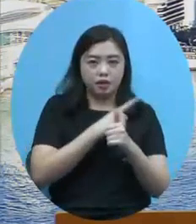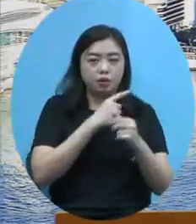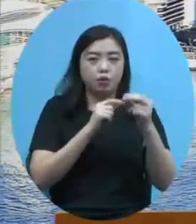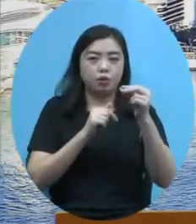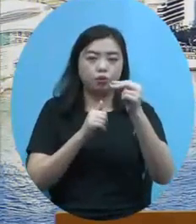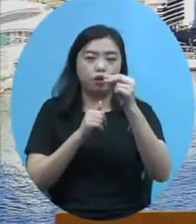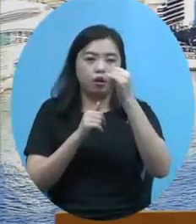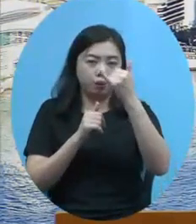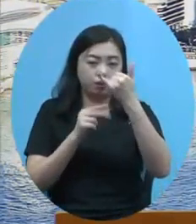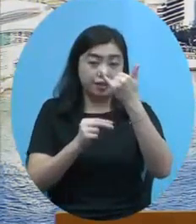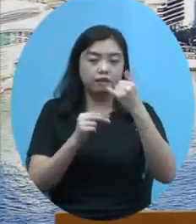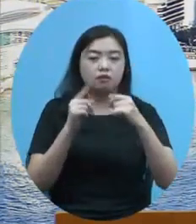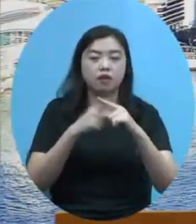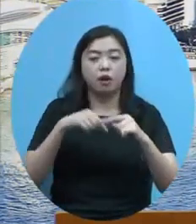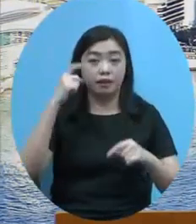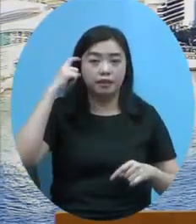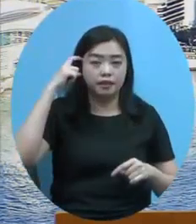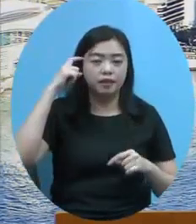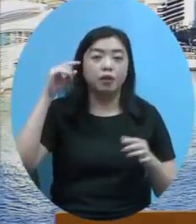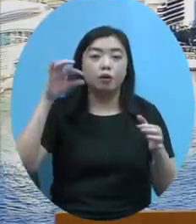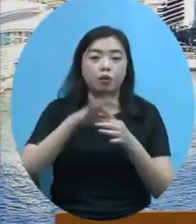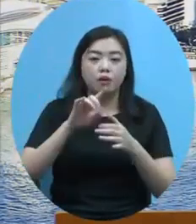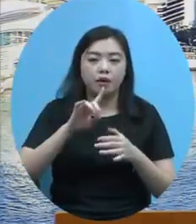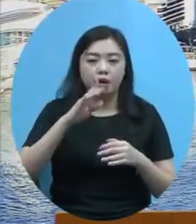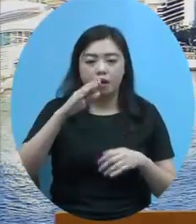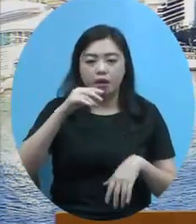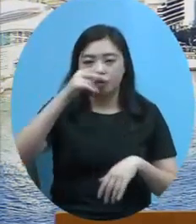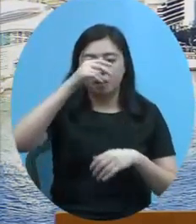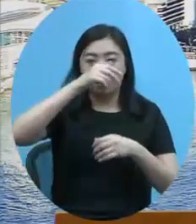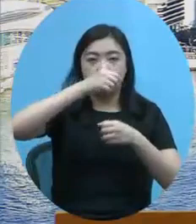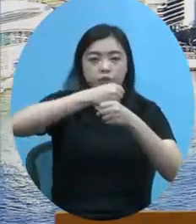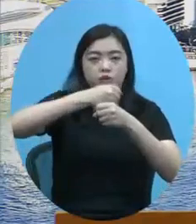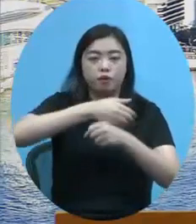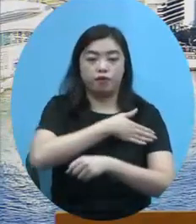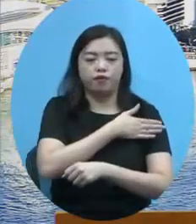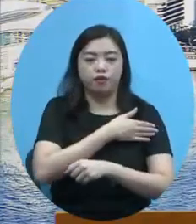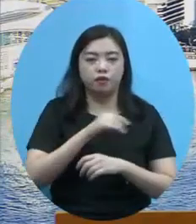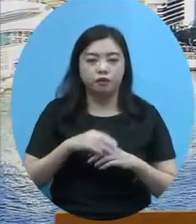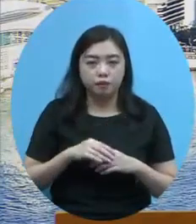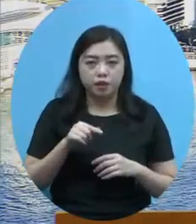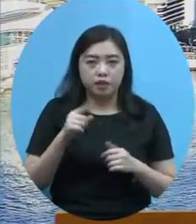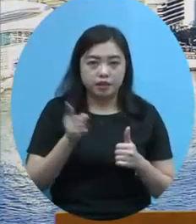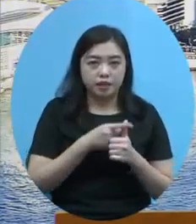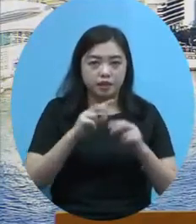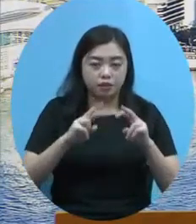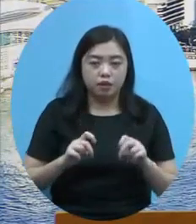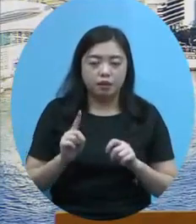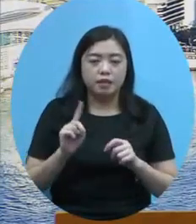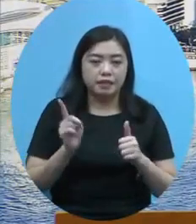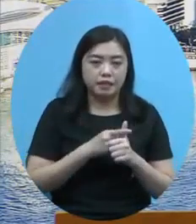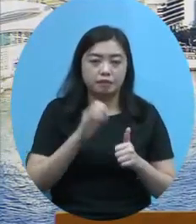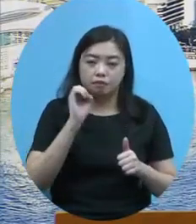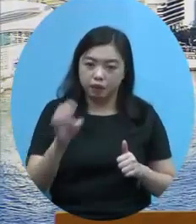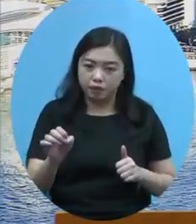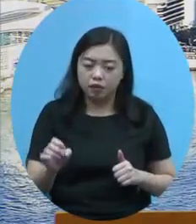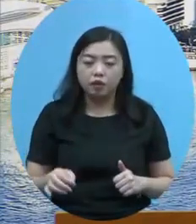係知道嘅。咁涉及一名係防務員啦。咁當其時做嘅調查就係第一宗個案咧，我哋都係問翻